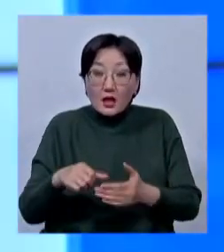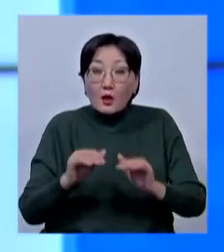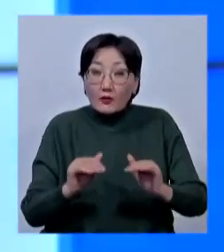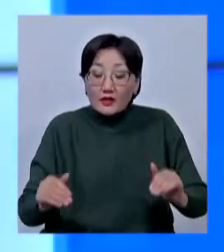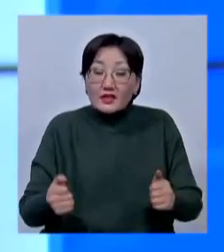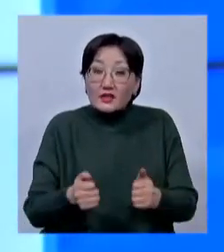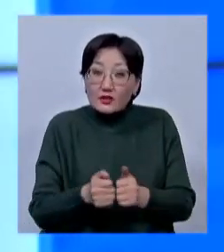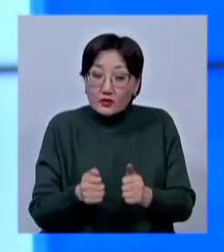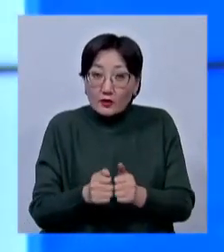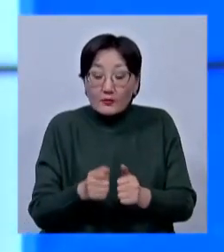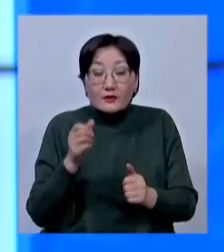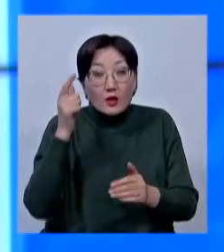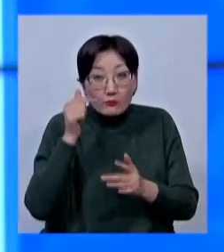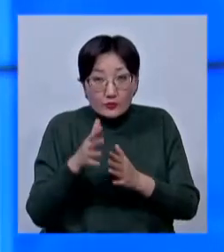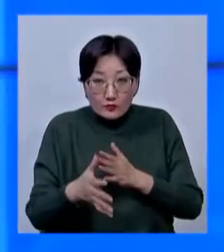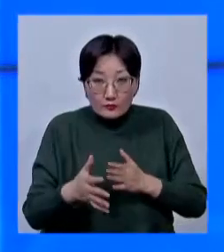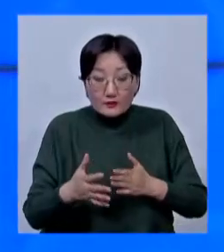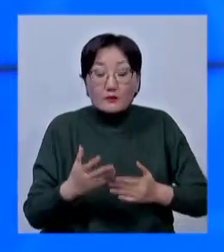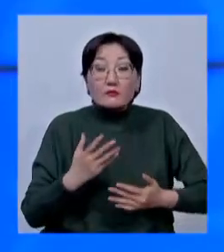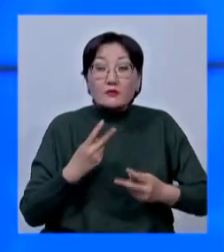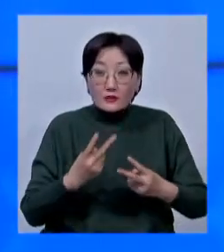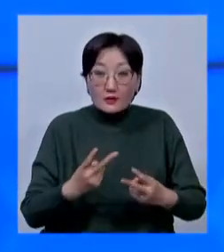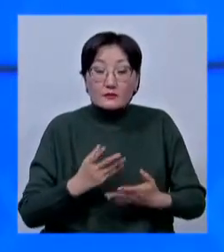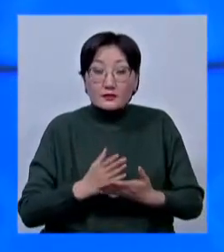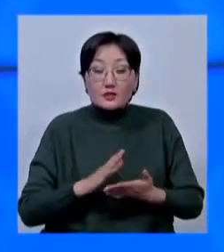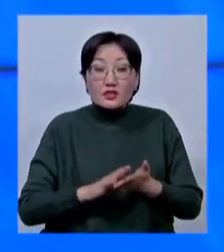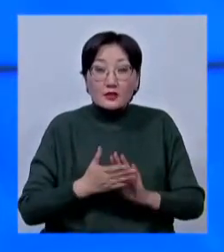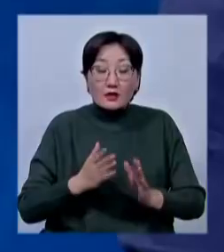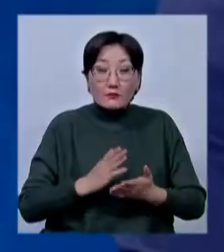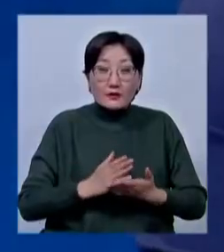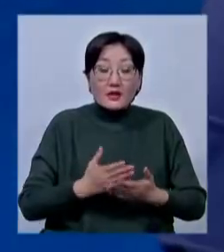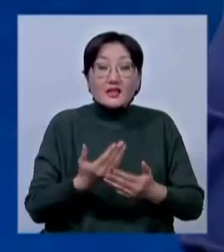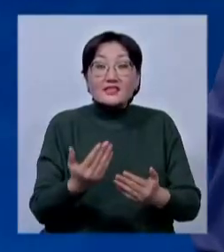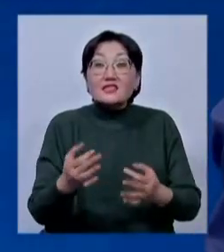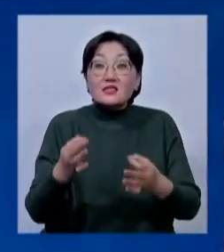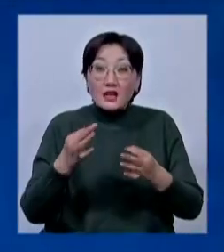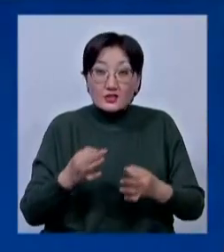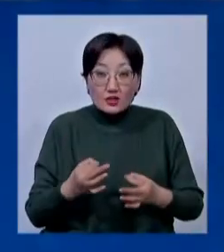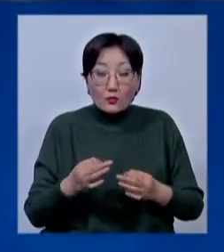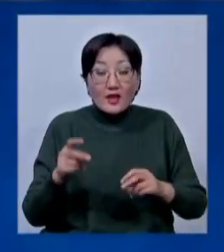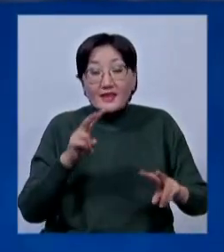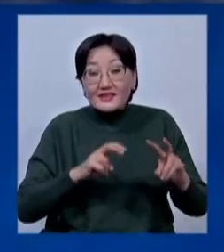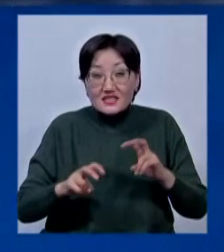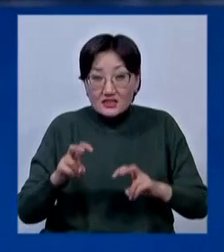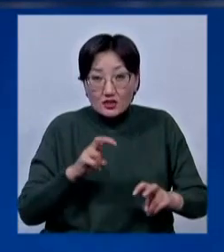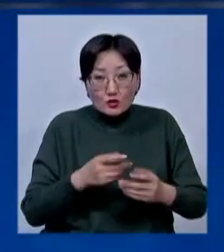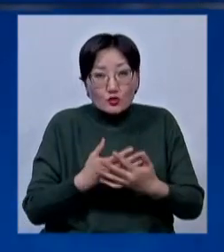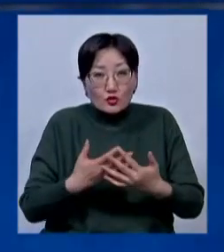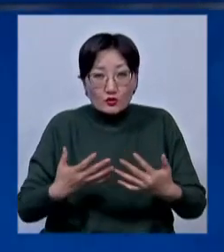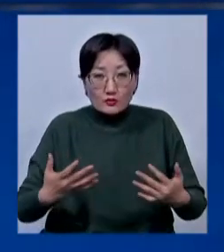оларда түсінішілікпен қарап жатқан жағдайларымыз бар. Енді сіз айтып отқан жаңағы іздену болсын,